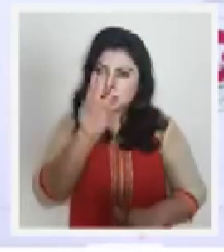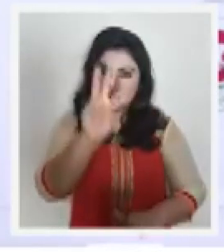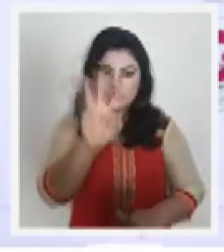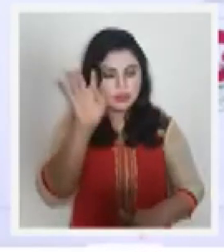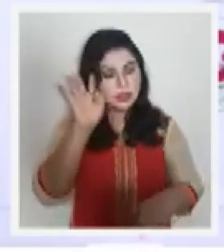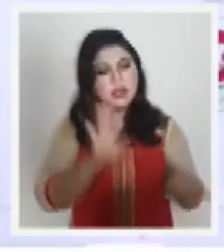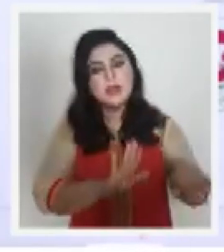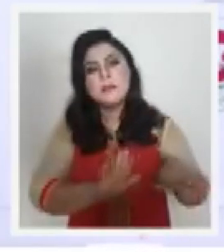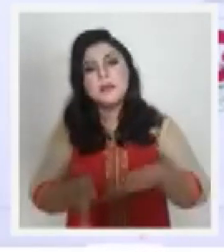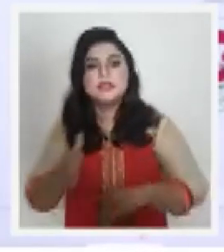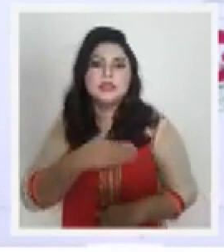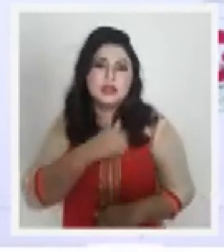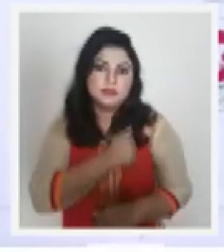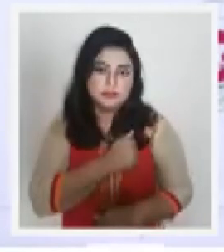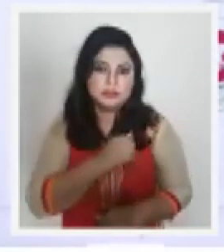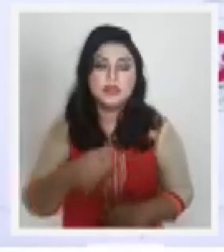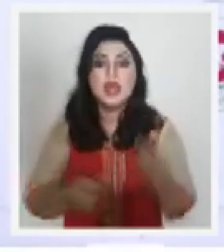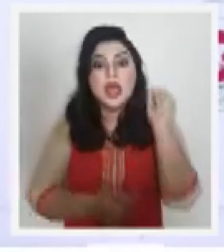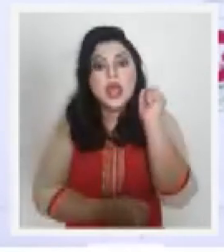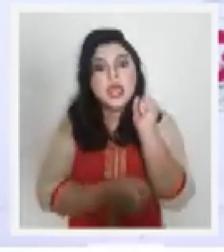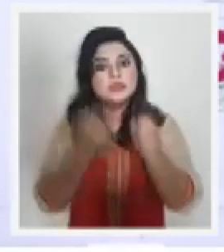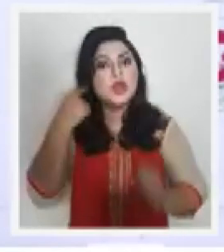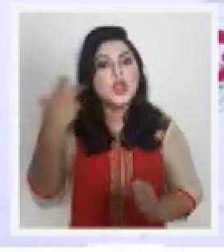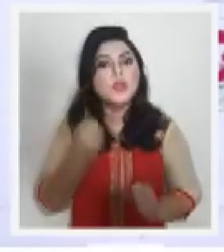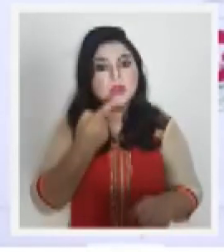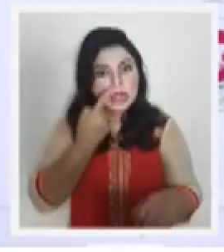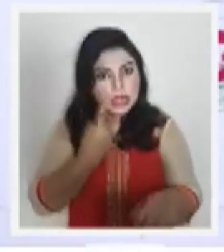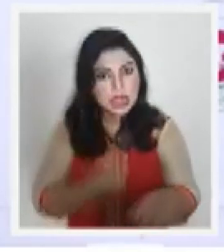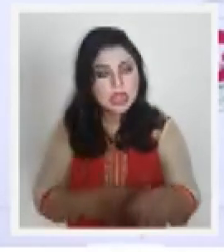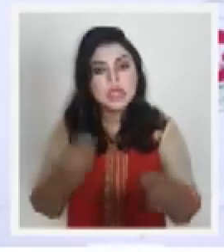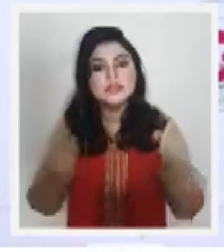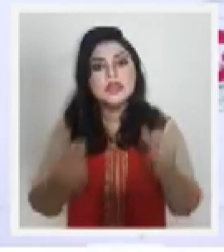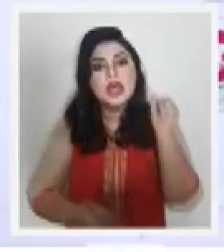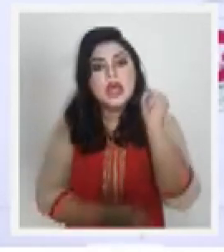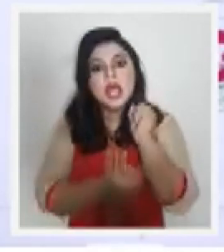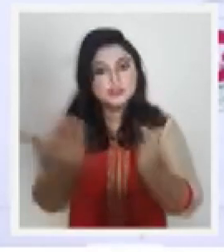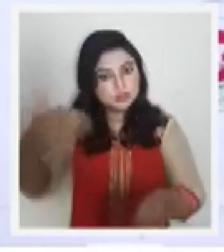চব্বিশ ঘন্টায় হাসপাতালে মৃত্যুবরণ করেছেন 30 জন এবং বাড়িতে 3 জন।